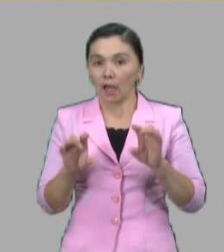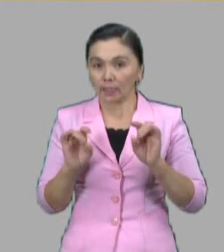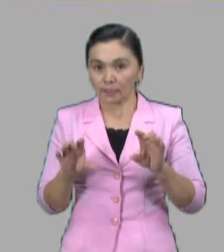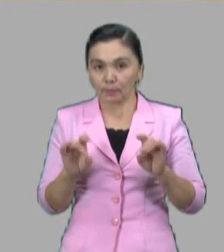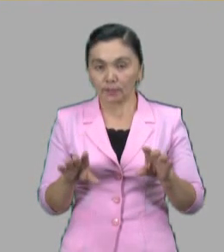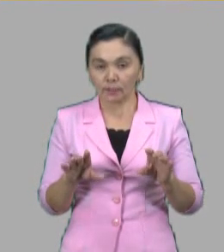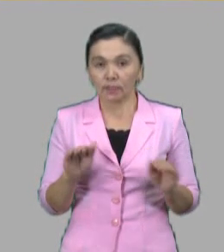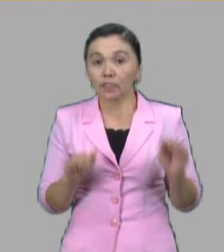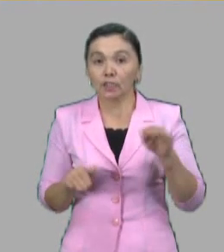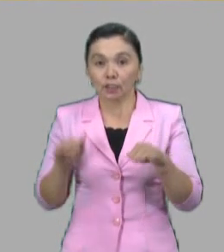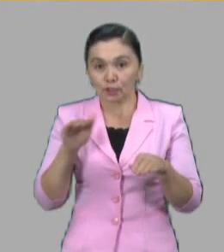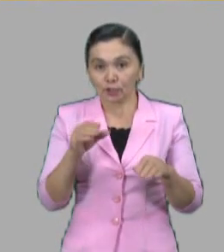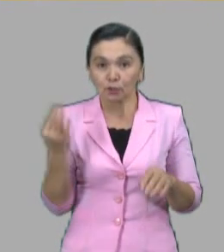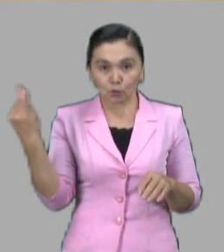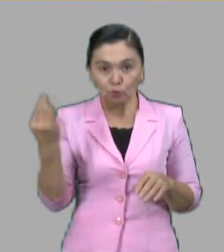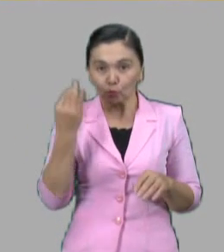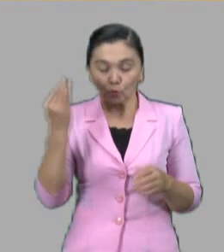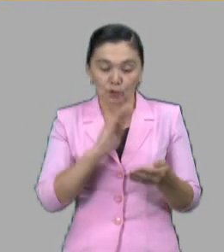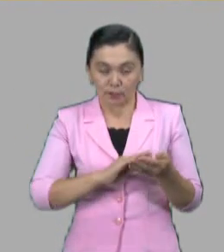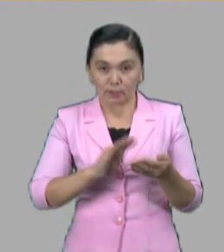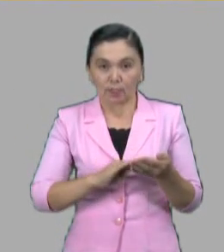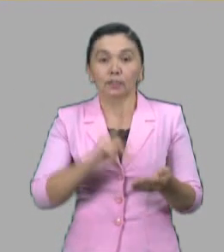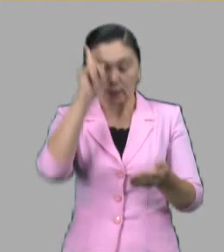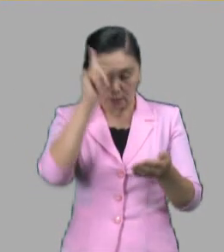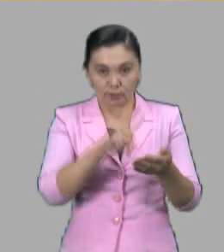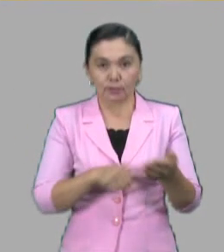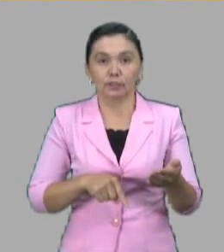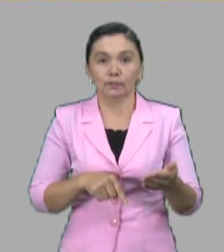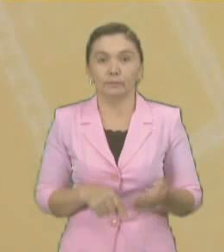Аңгемени кызыктуу жазарыңарга ишенем.